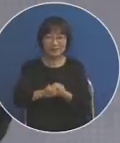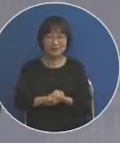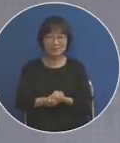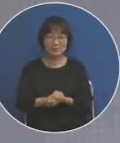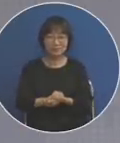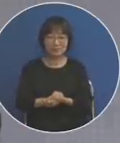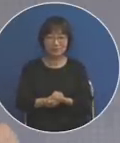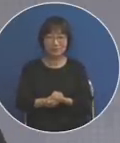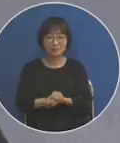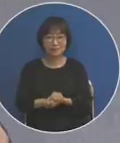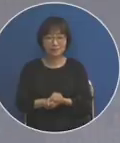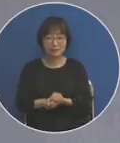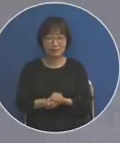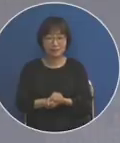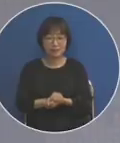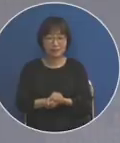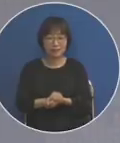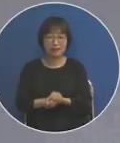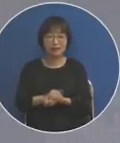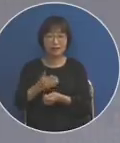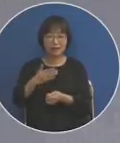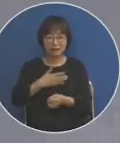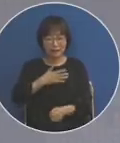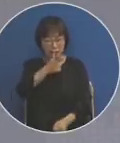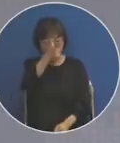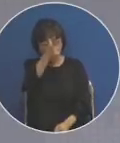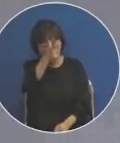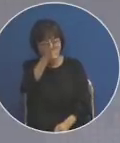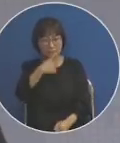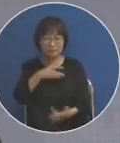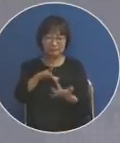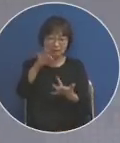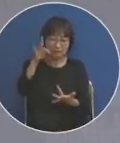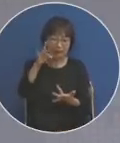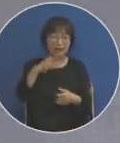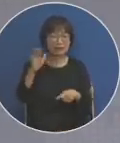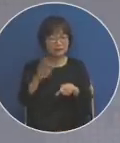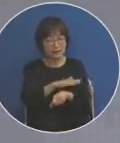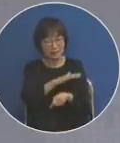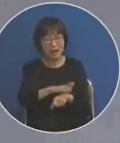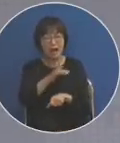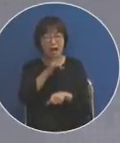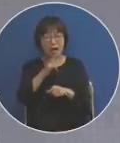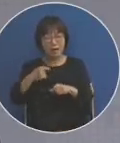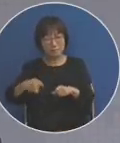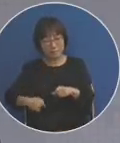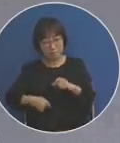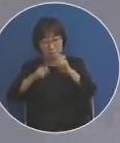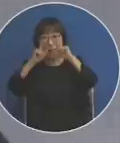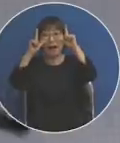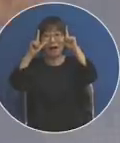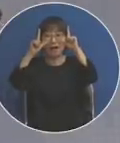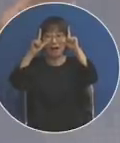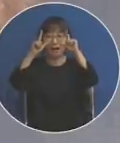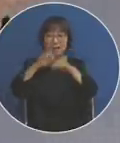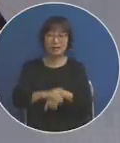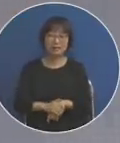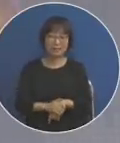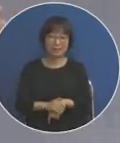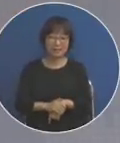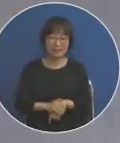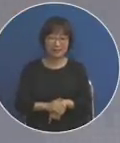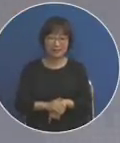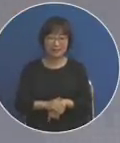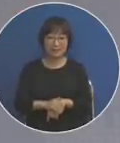내가 선택했던 게 잘못 선택했다는 걸 알게 돼요. You start to know that your choices were incorrect. 그걸 하나님이 원하시는 겁니다. That is what God desires. 하나님이 나를 생명